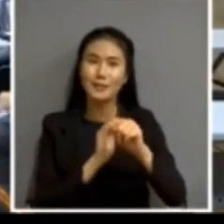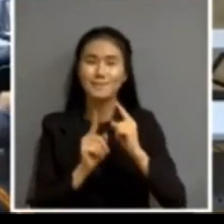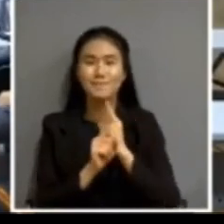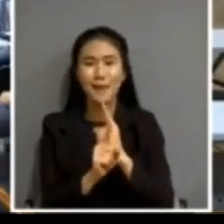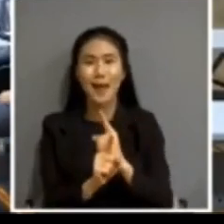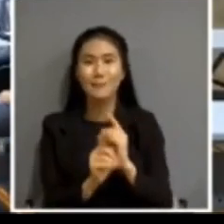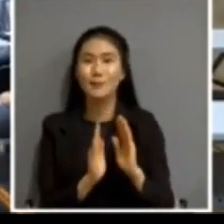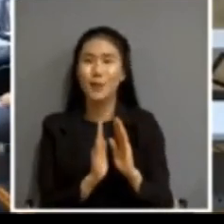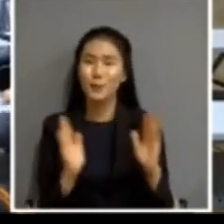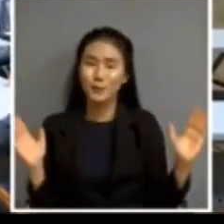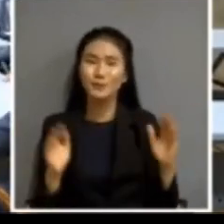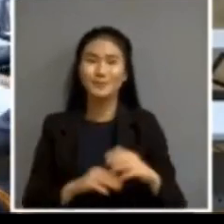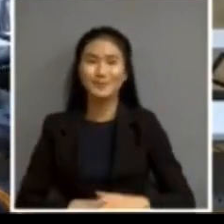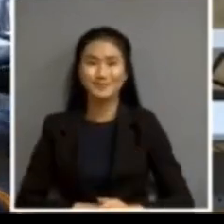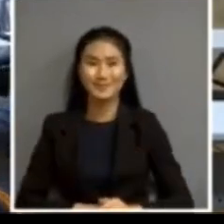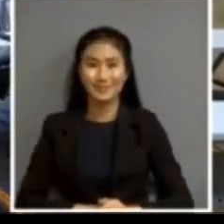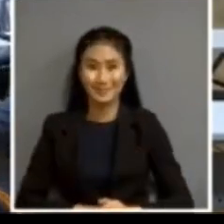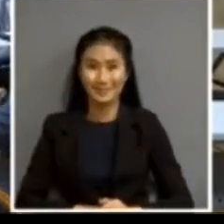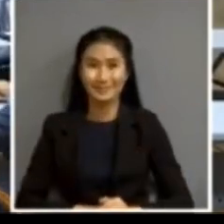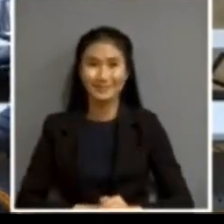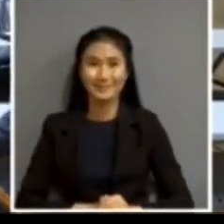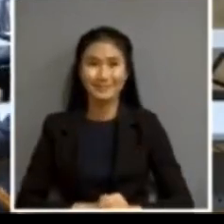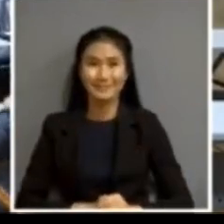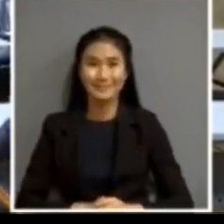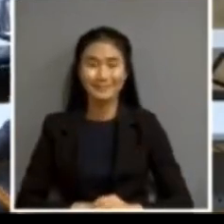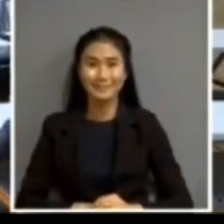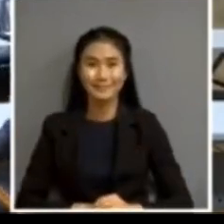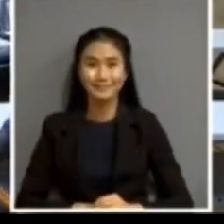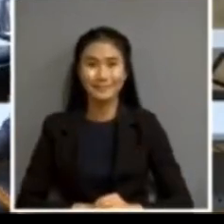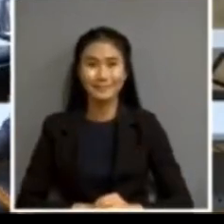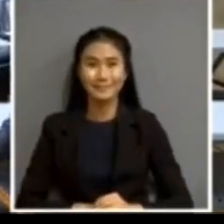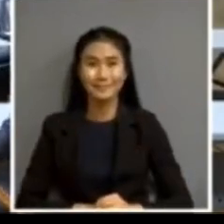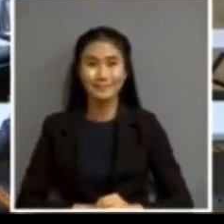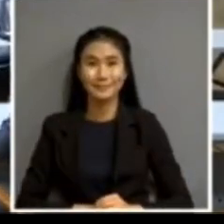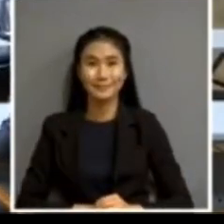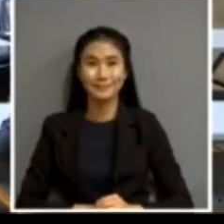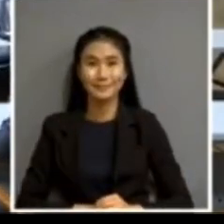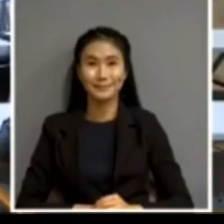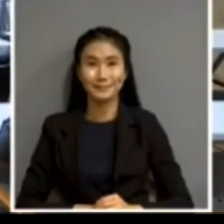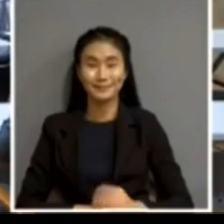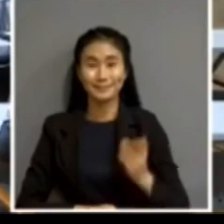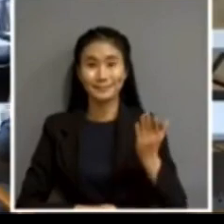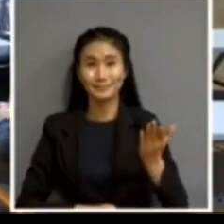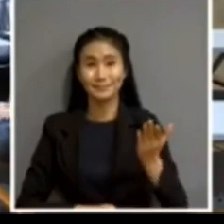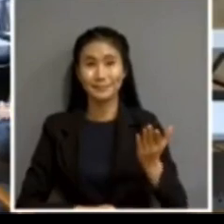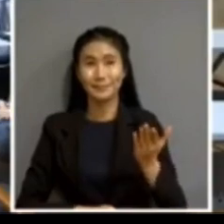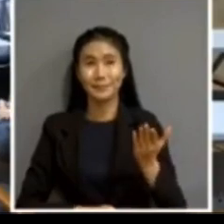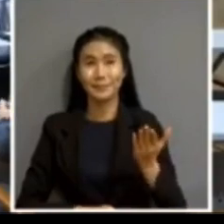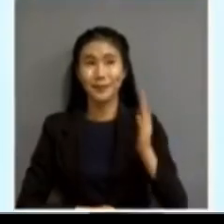ต้องขอบพระคุณมากครับ ครับขออนุญาตให้คุณชัยนรงค์ชาน